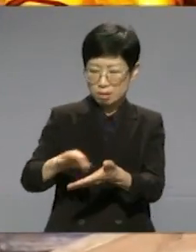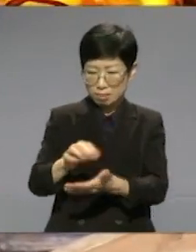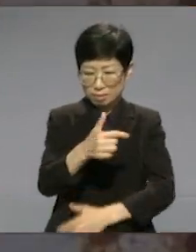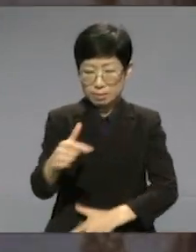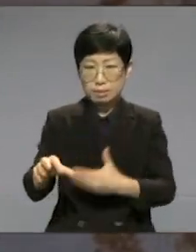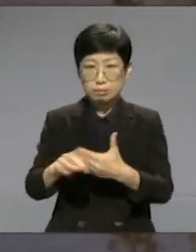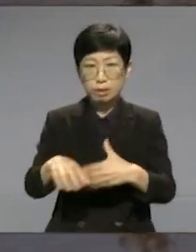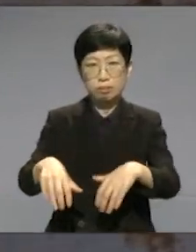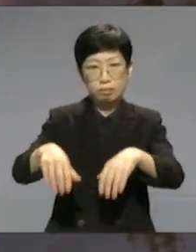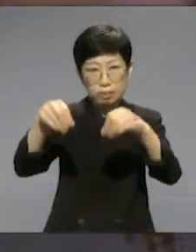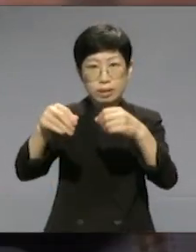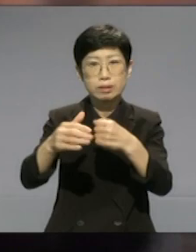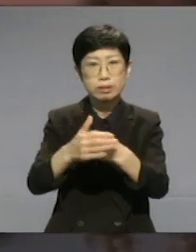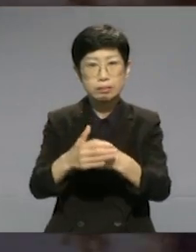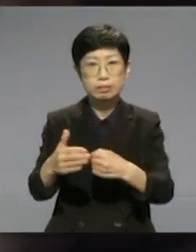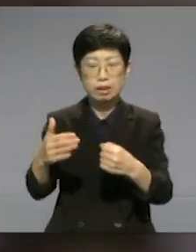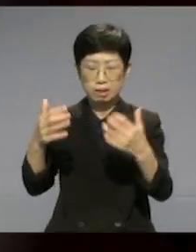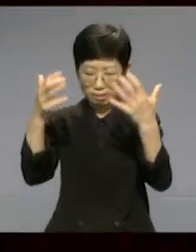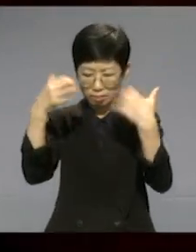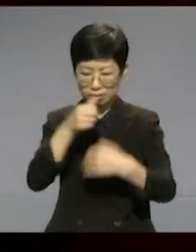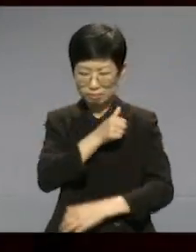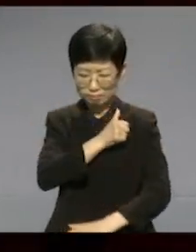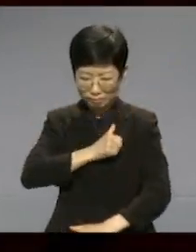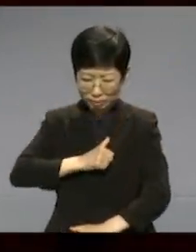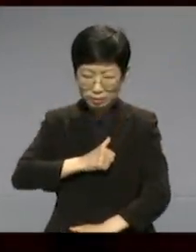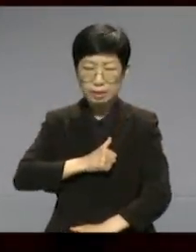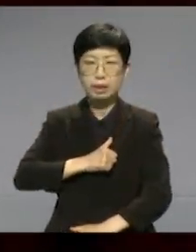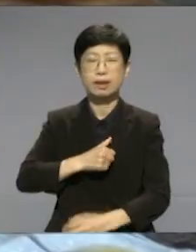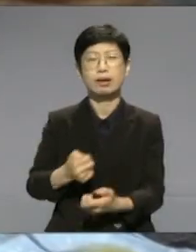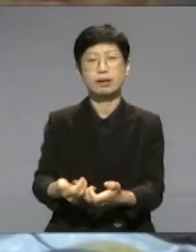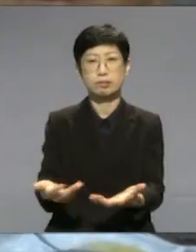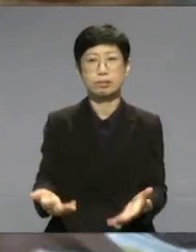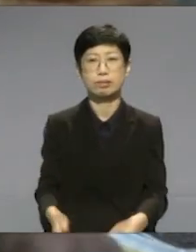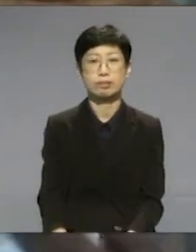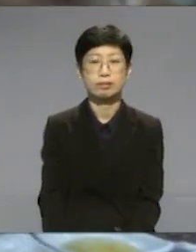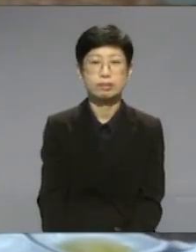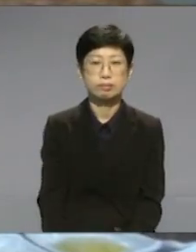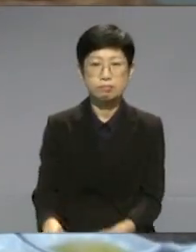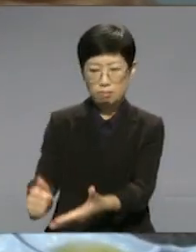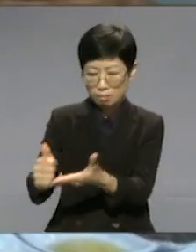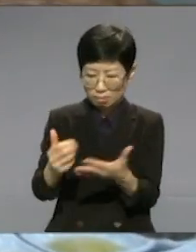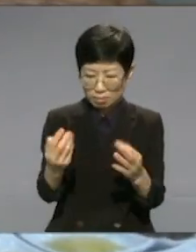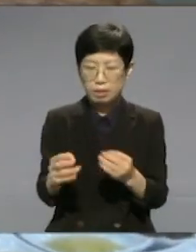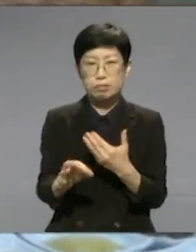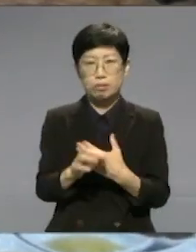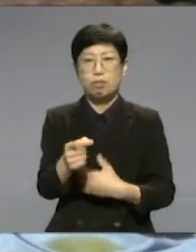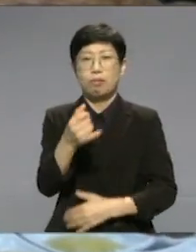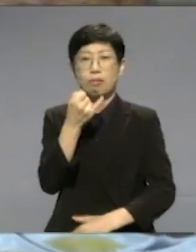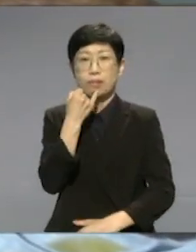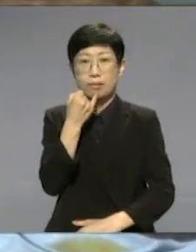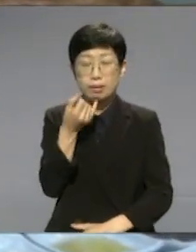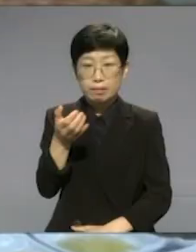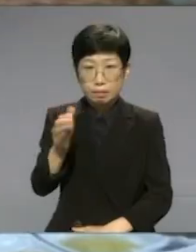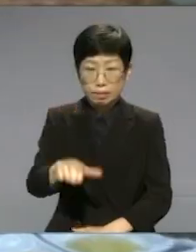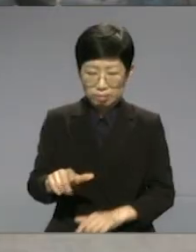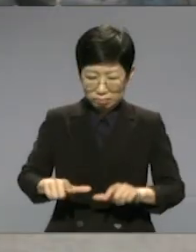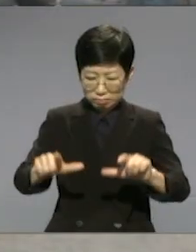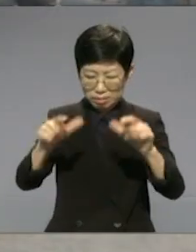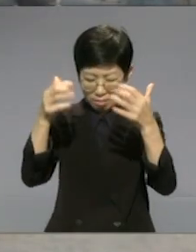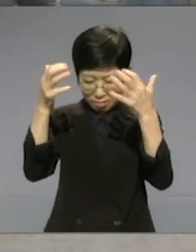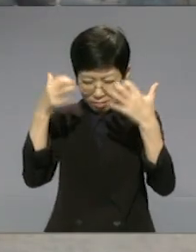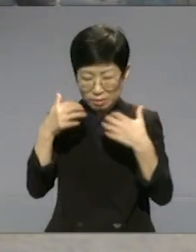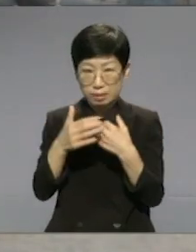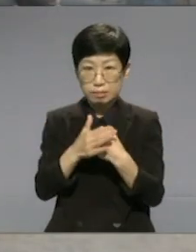때문에 맨몸으로 더위를 견디는 수밖에 없습니다. 손님이라도 많으면 위로가 될 텐데 날씨가 덥다